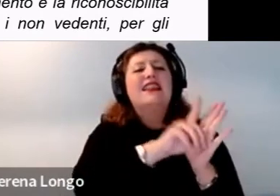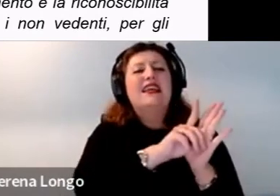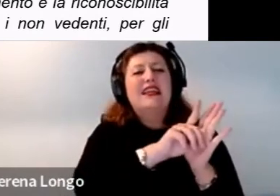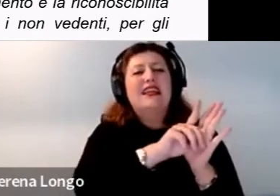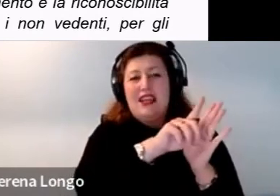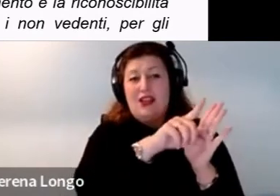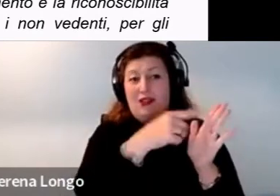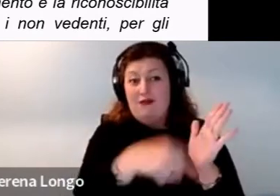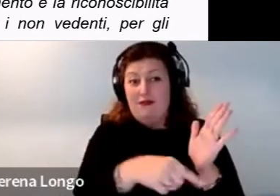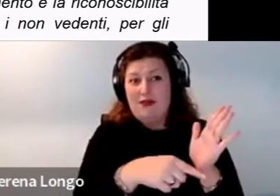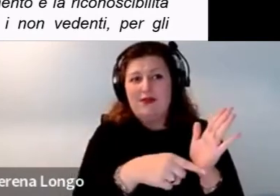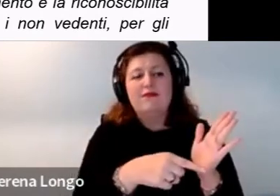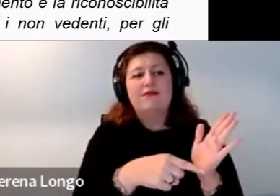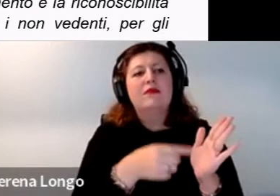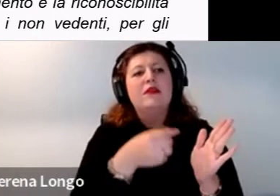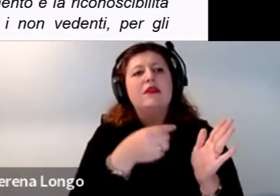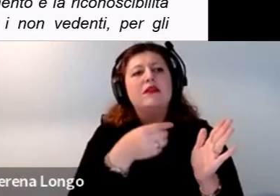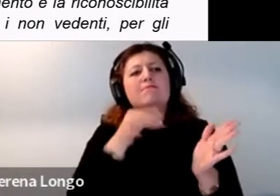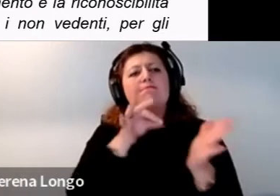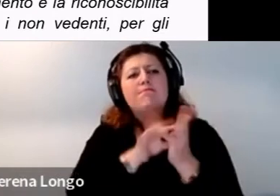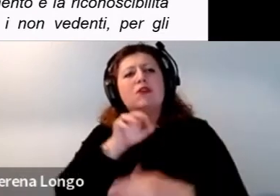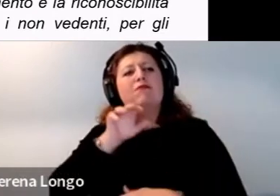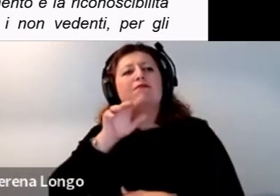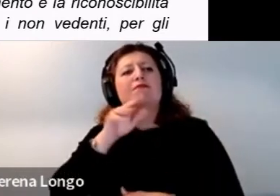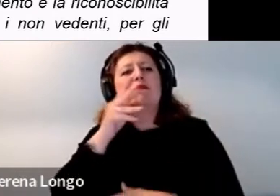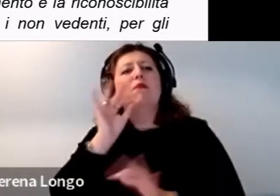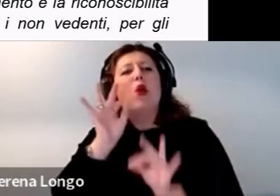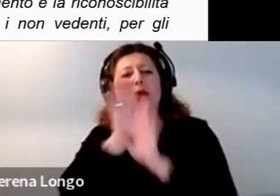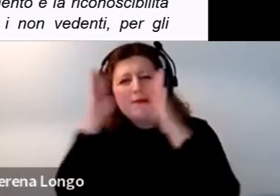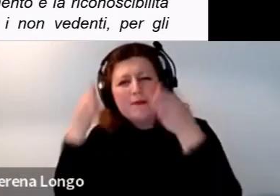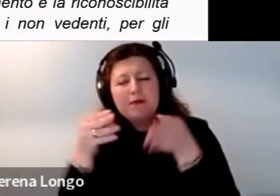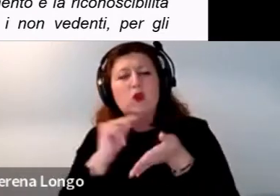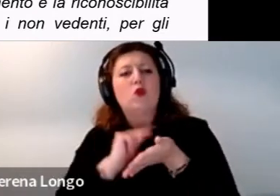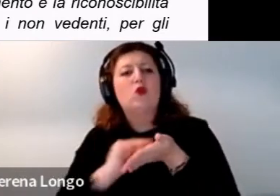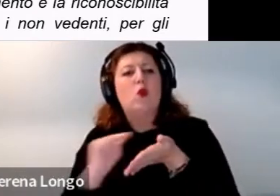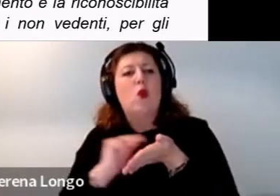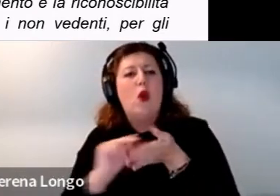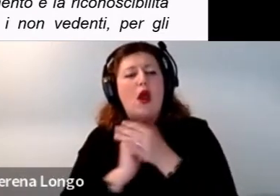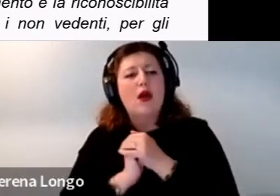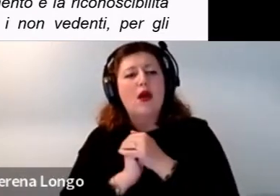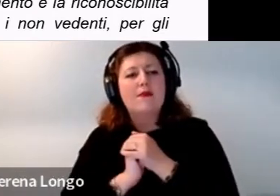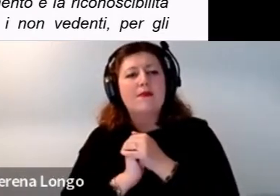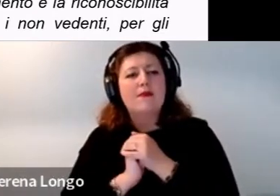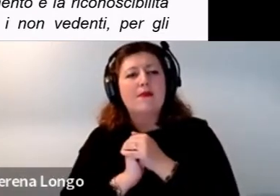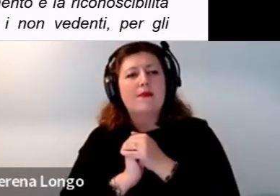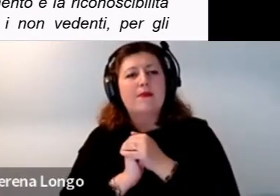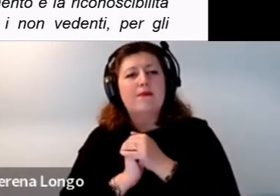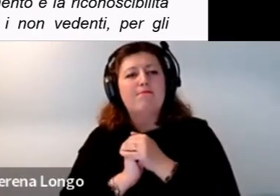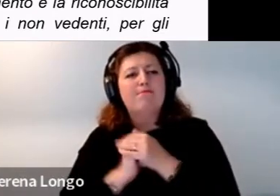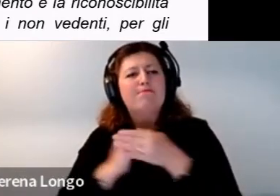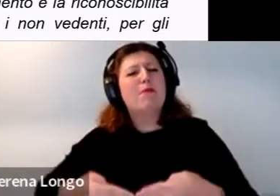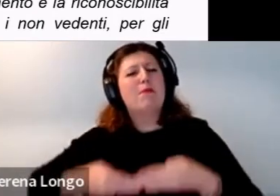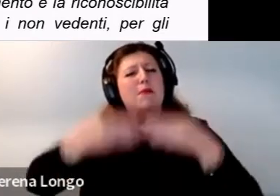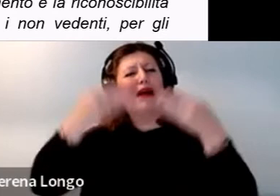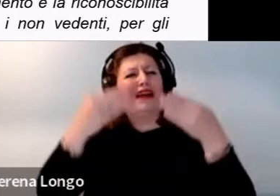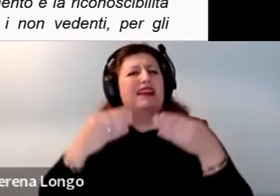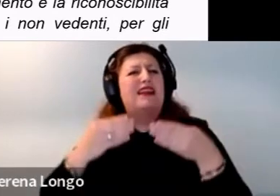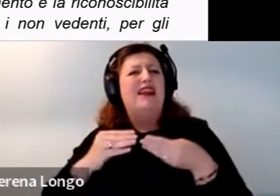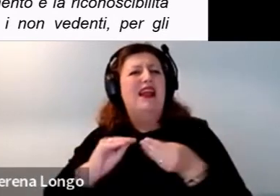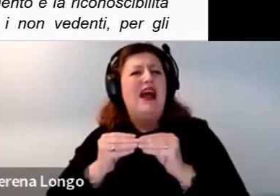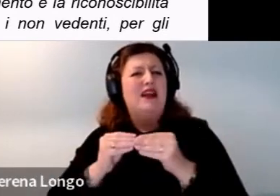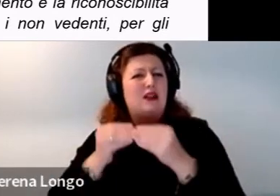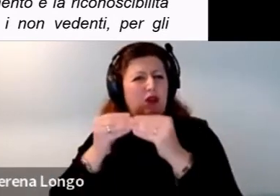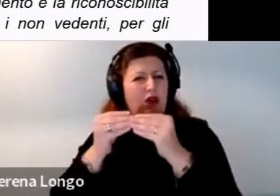riporta il titolo 5 specifico per l'edilizia scolastica, dove si enuncia come per barriere architettoniche